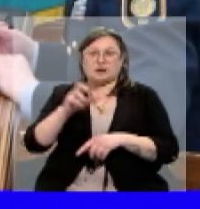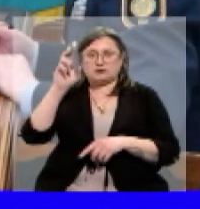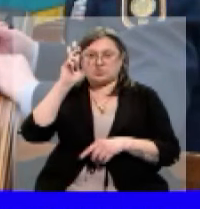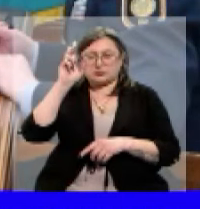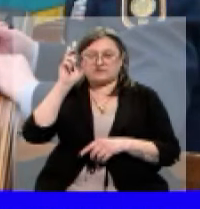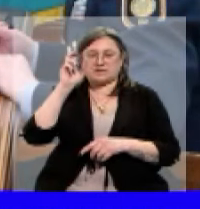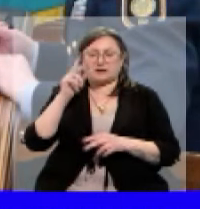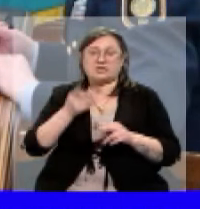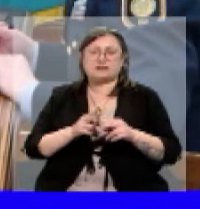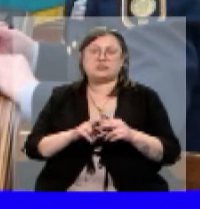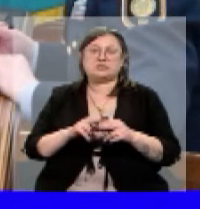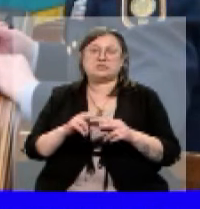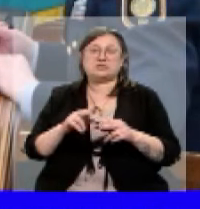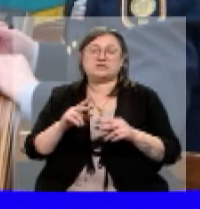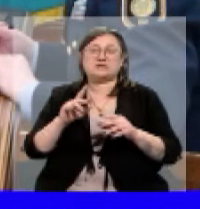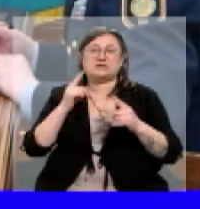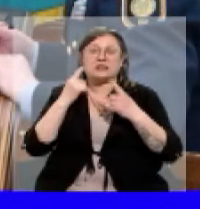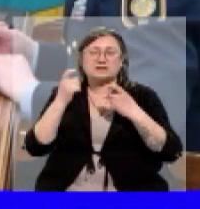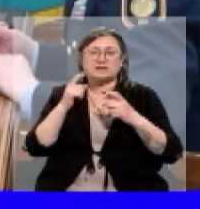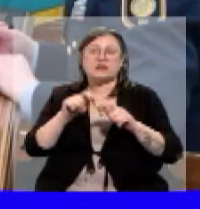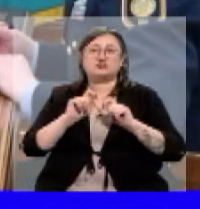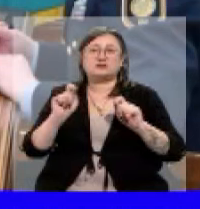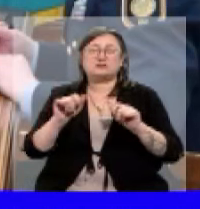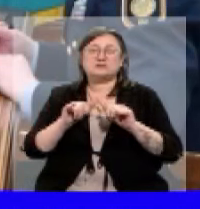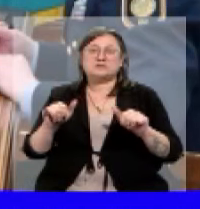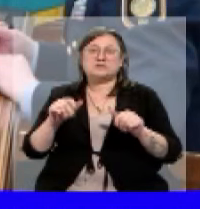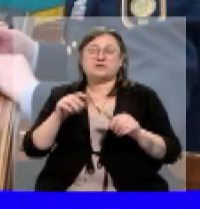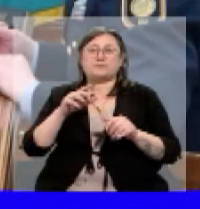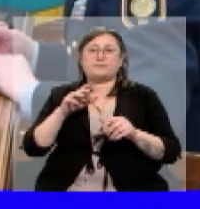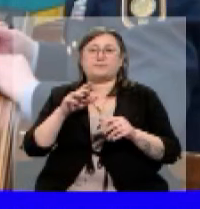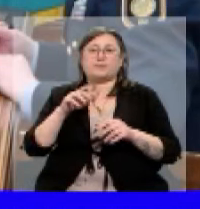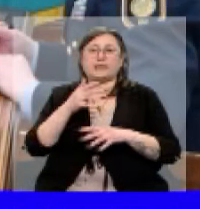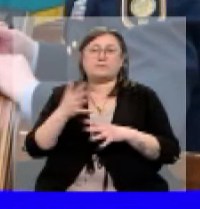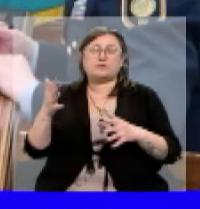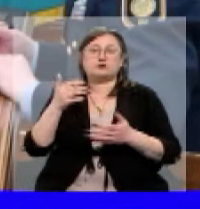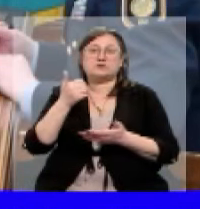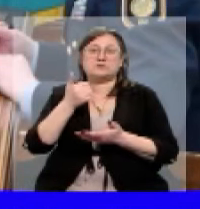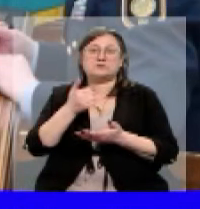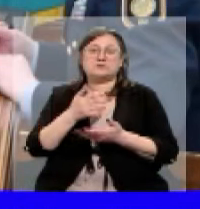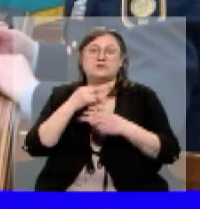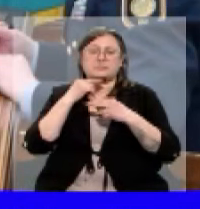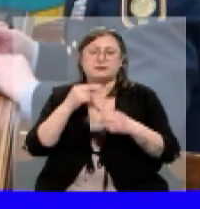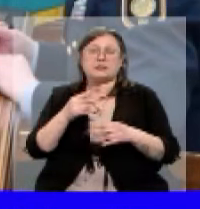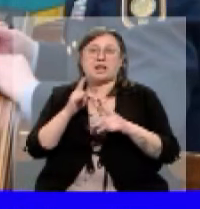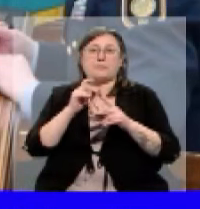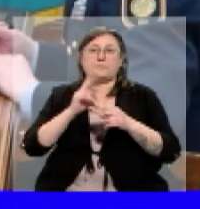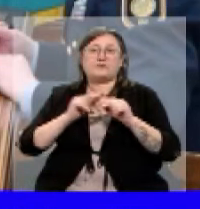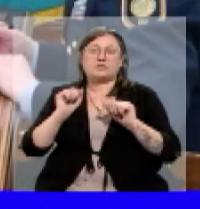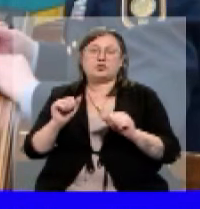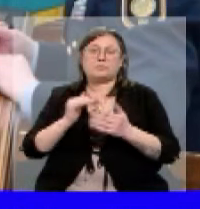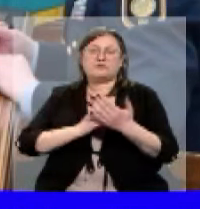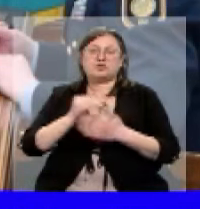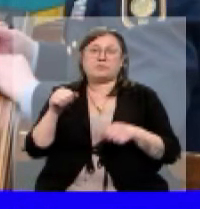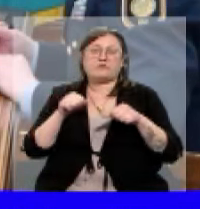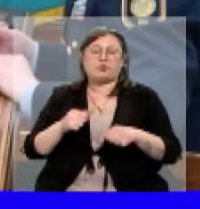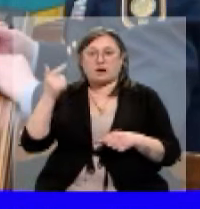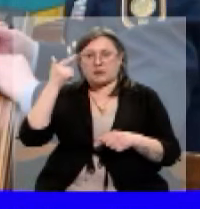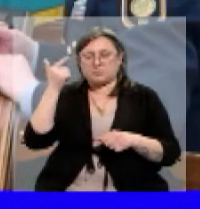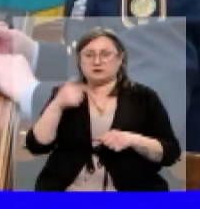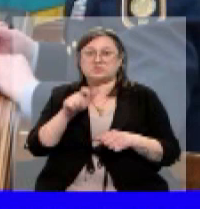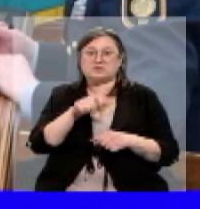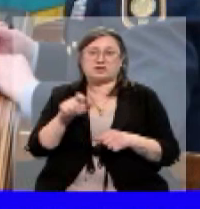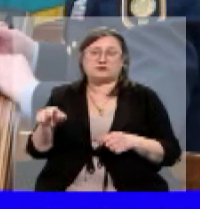істер министрлігінің кеңейтілген алқа отырысында берген тапсырмаларына сәйкес құқық бұзушылықтың алдын алу және азаматтардың құқықтық